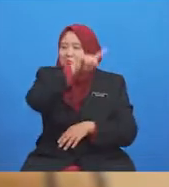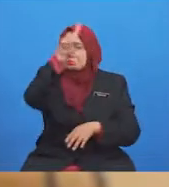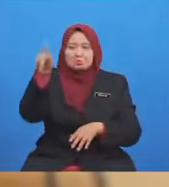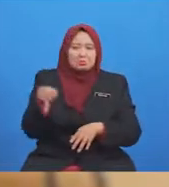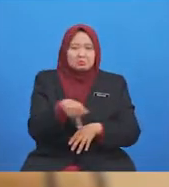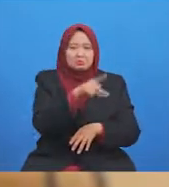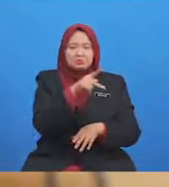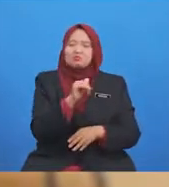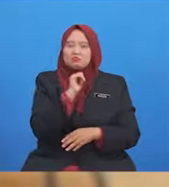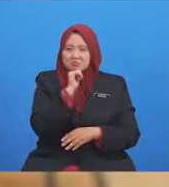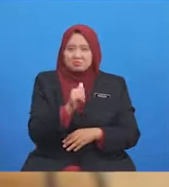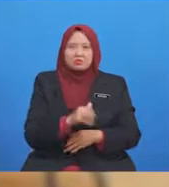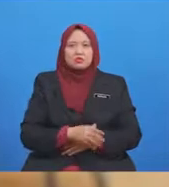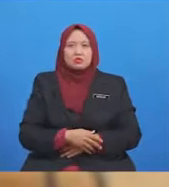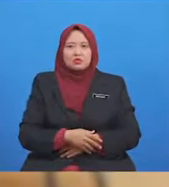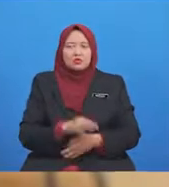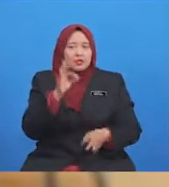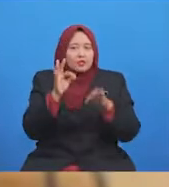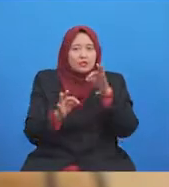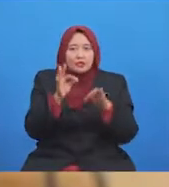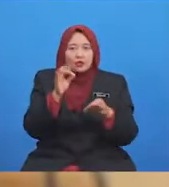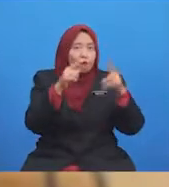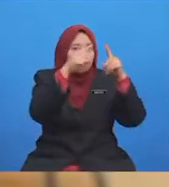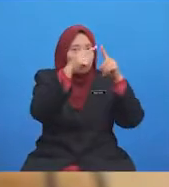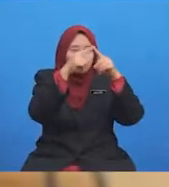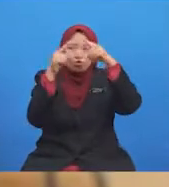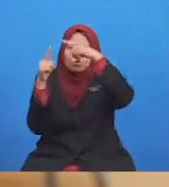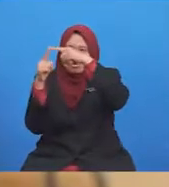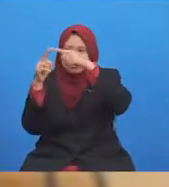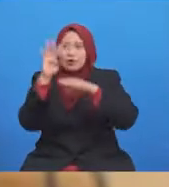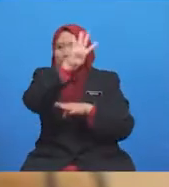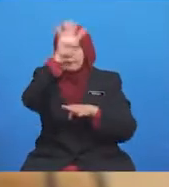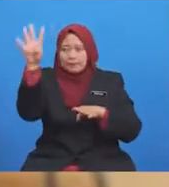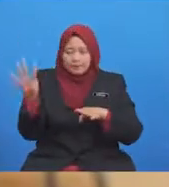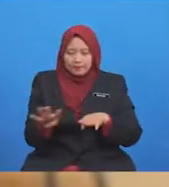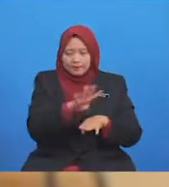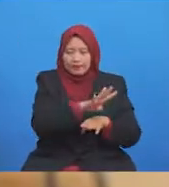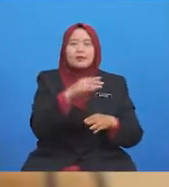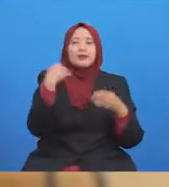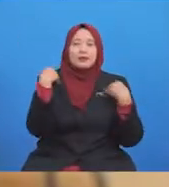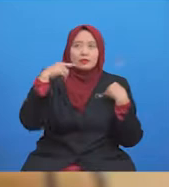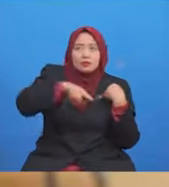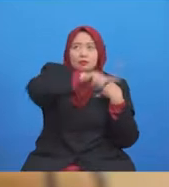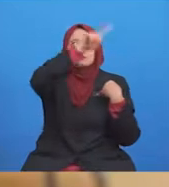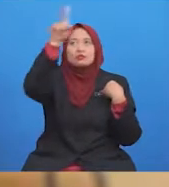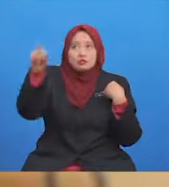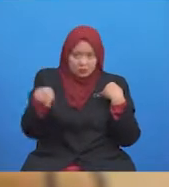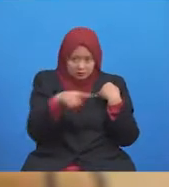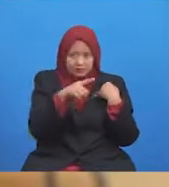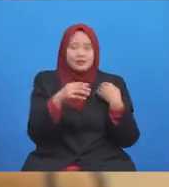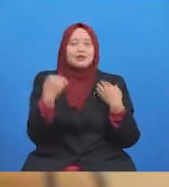jika kesemua bucu sisi 4 terletak pada lilitan bulatan, sisi 4